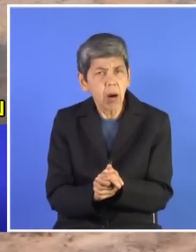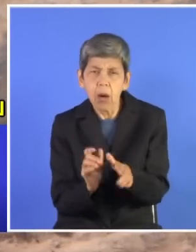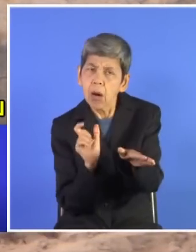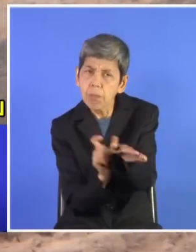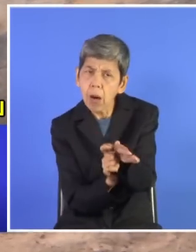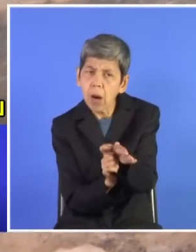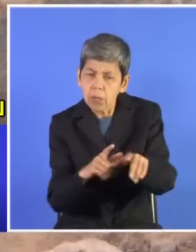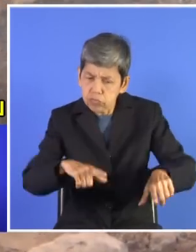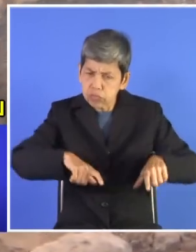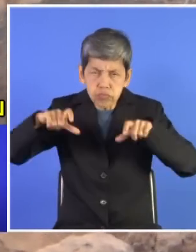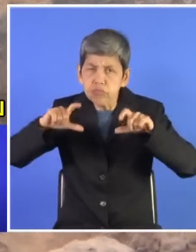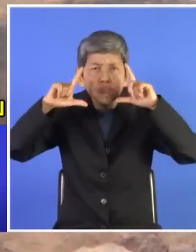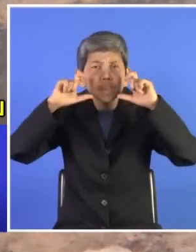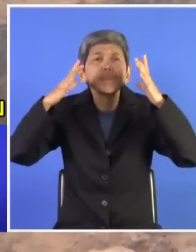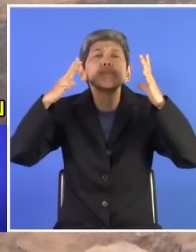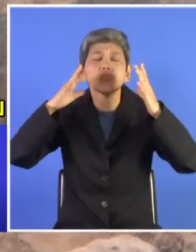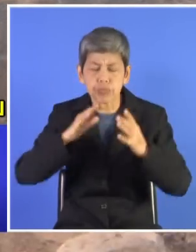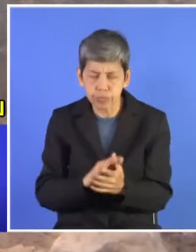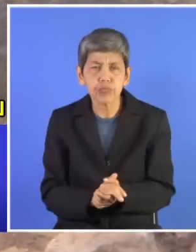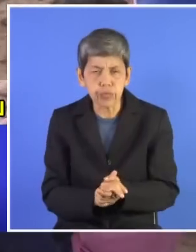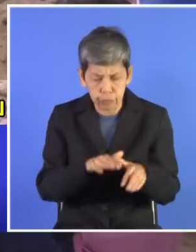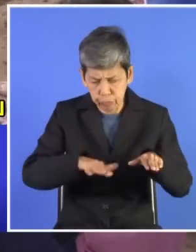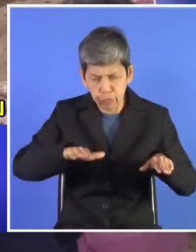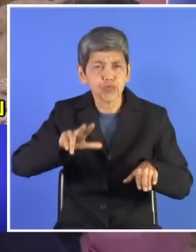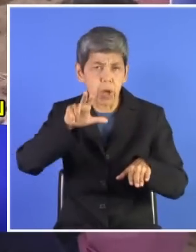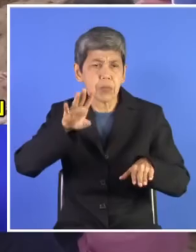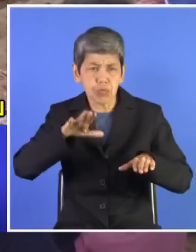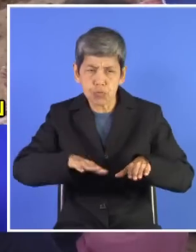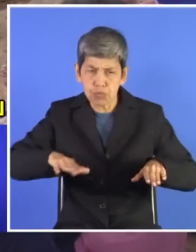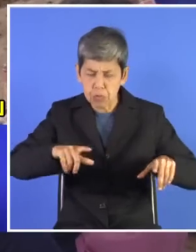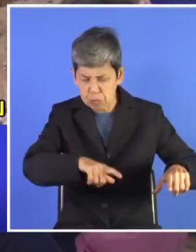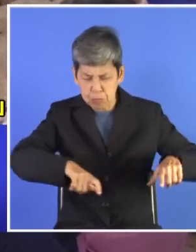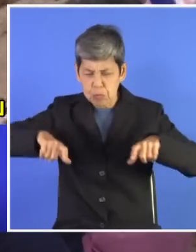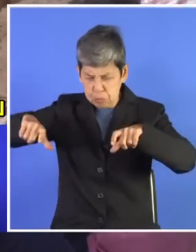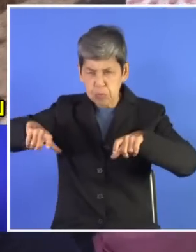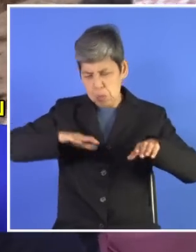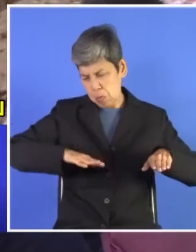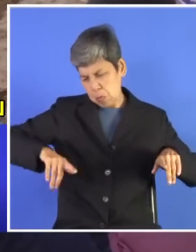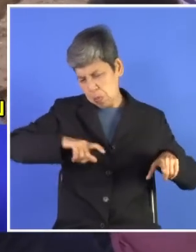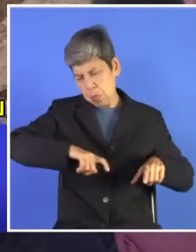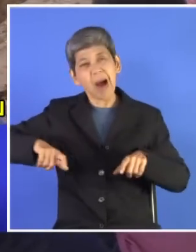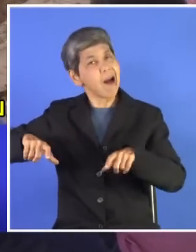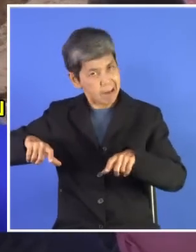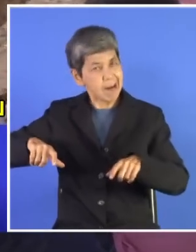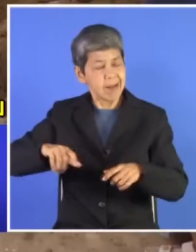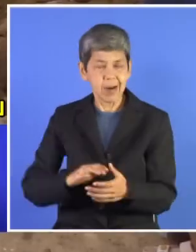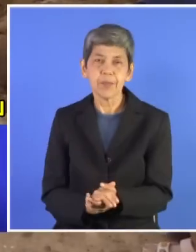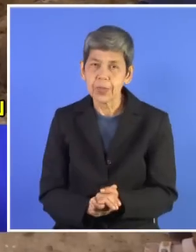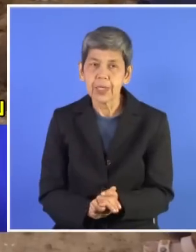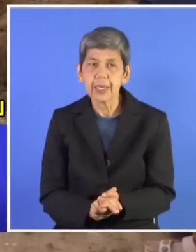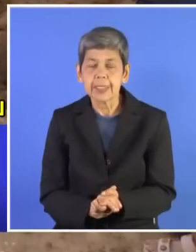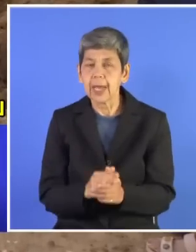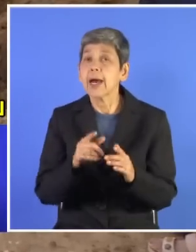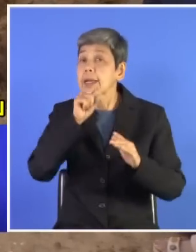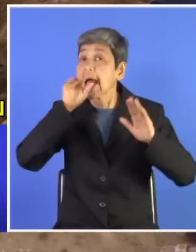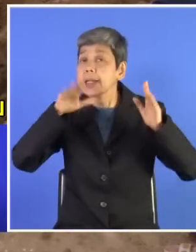ออมีอยู่แต่ว่าไม่ได้ถ่ายมากเออ มัน 3-4 คันน่ะนะ ใช้ ลากขึ้นมาเนี่ยค่ะ เออดูอ่ะครับที่สัพยาชัยนาทนะ